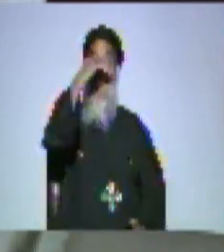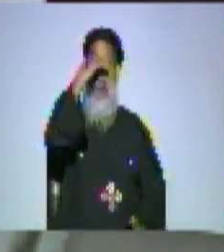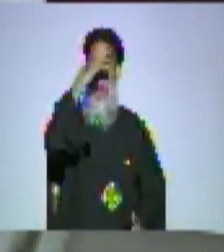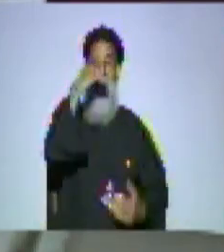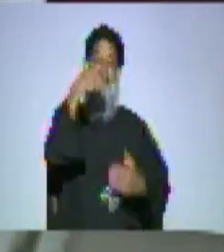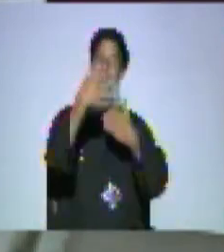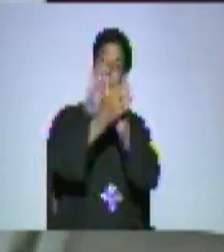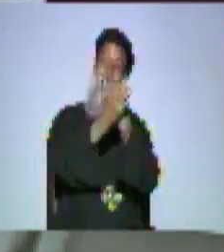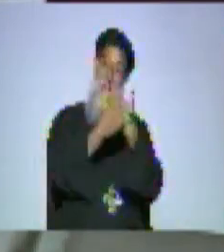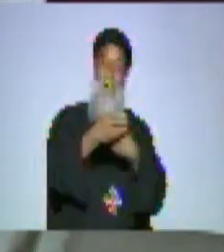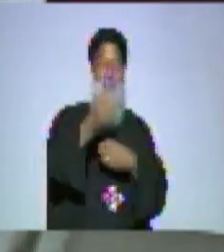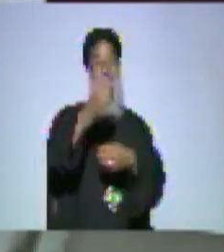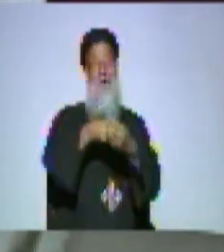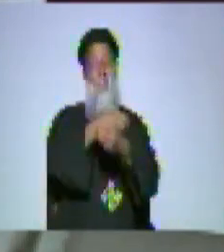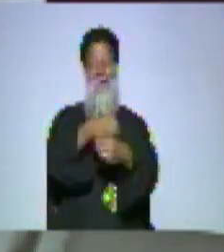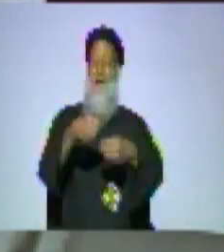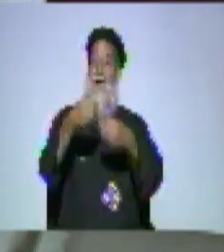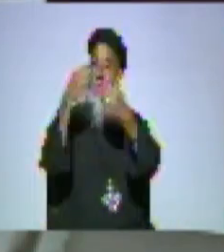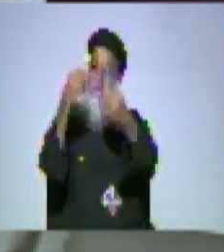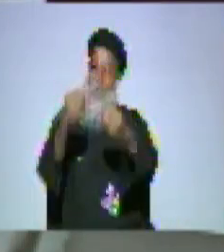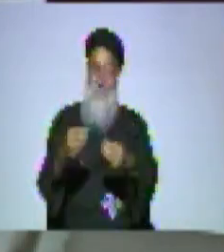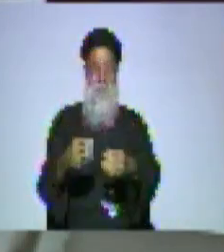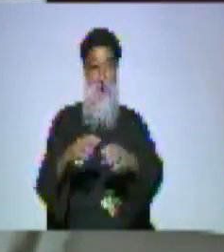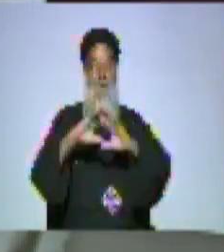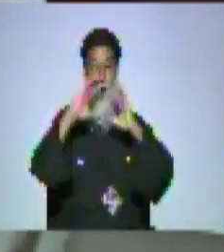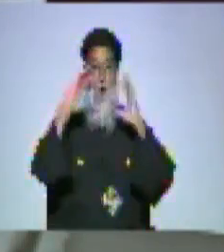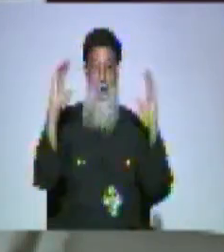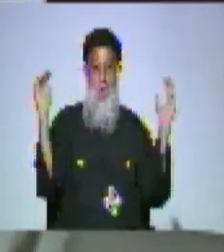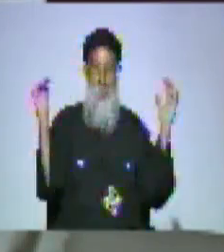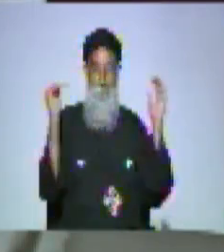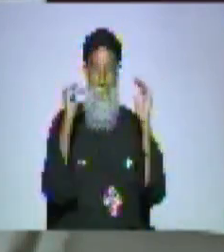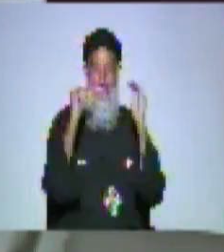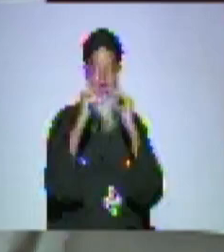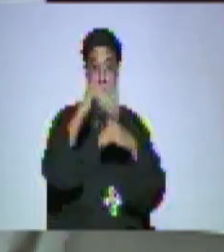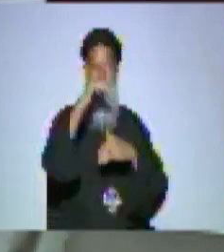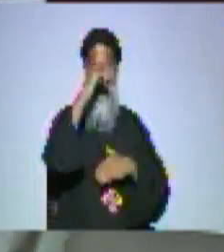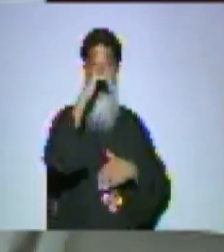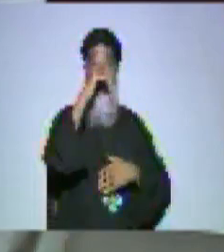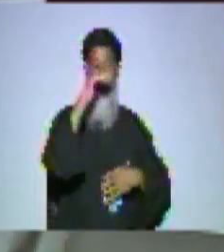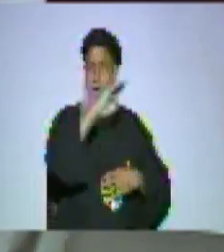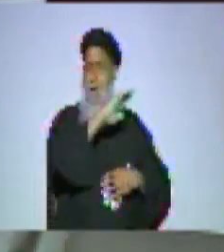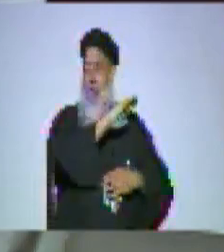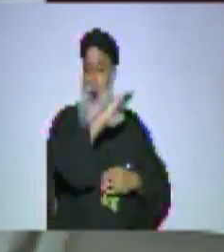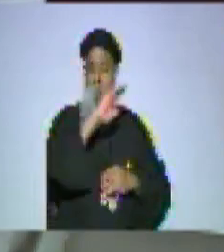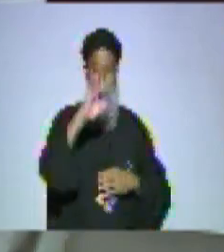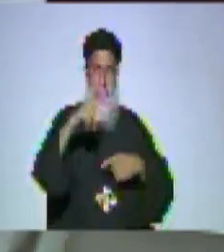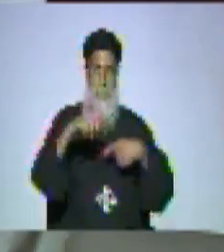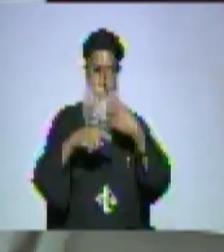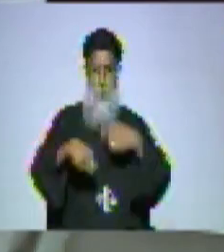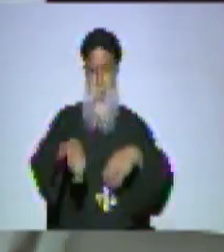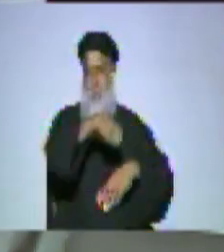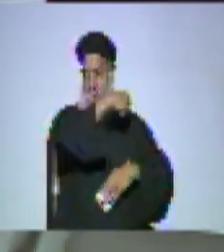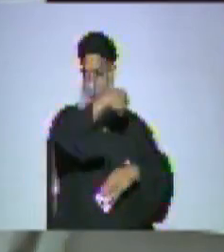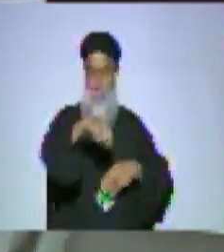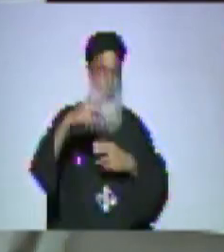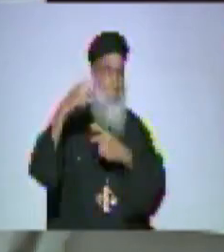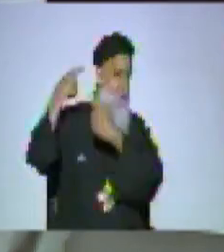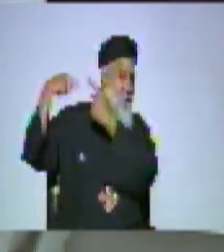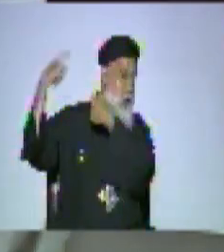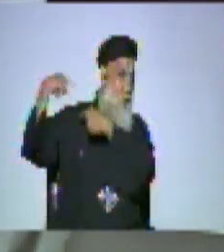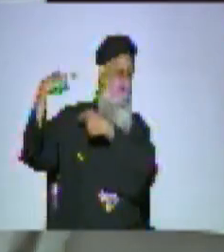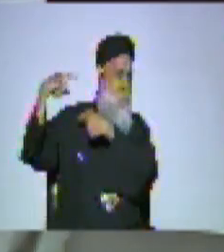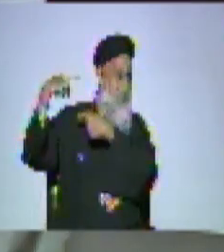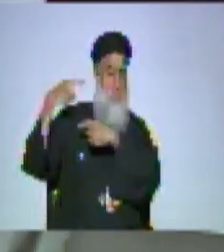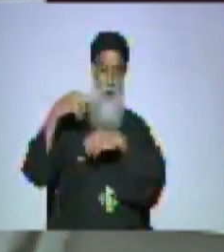يعني تهيا نفسها يوم الاكليل يعني ما يسيبش اي حاجه من